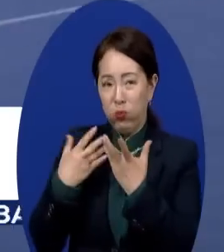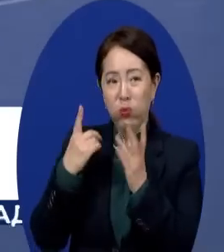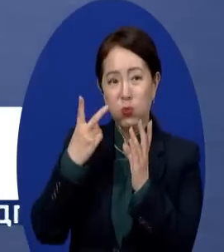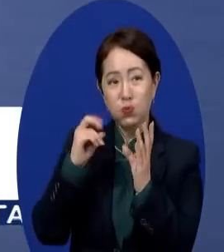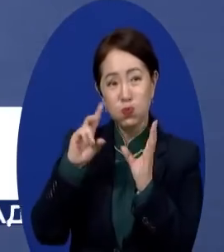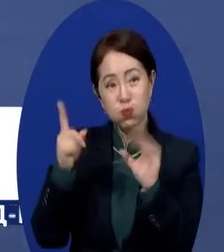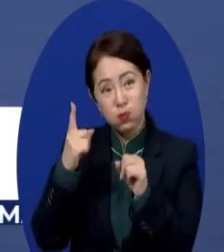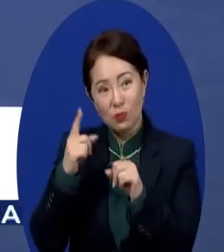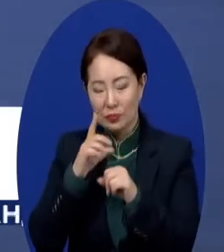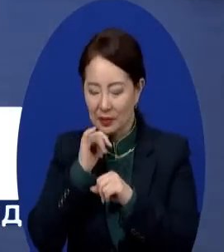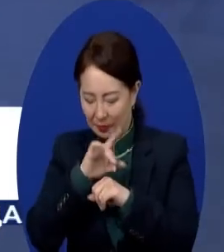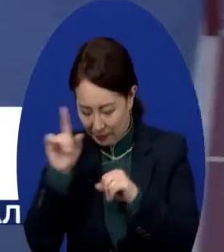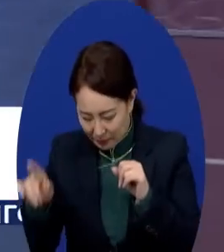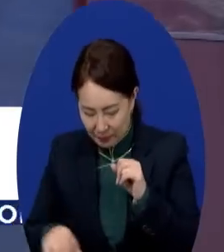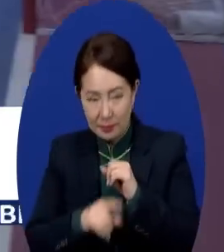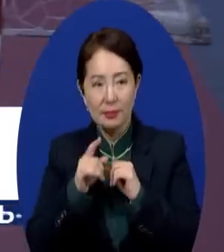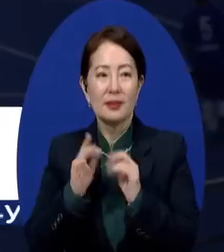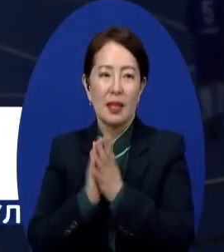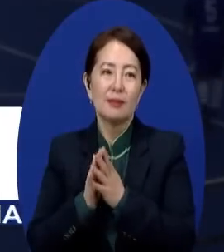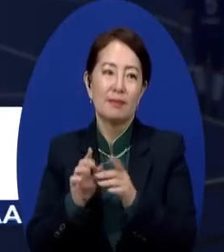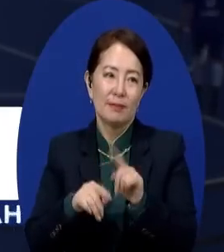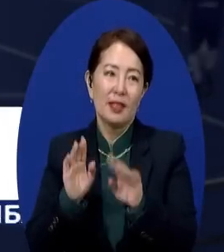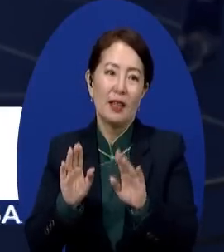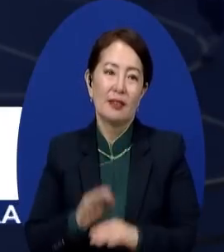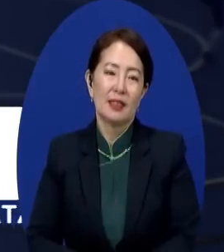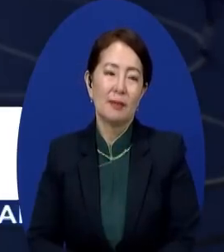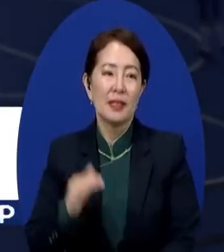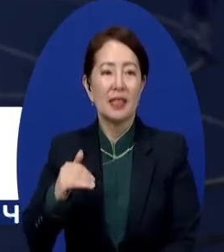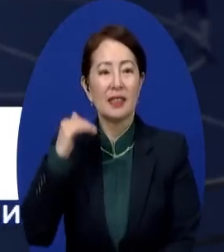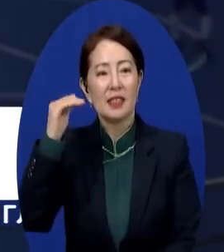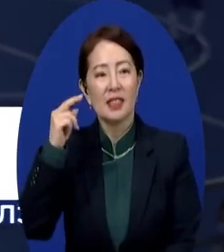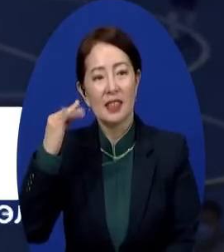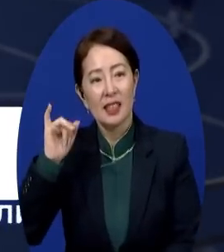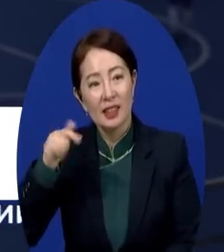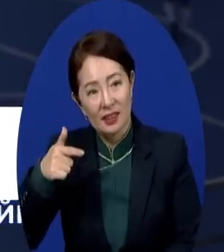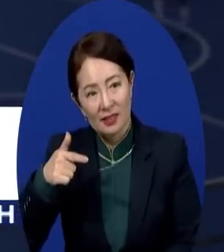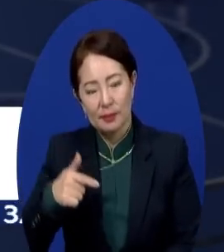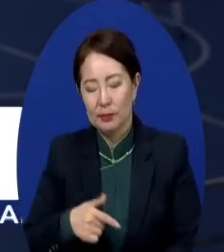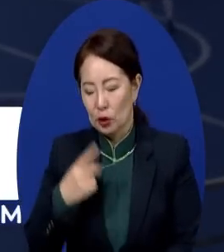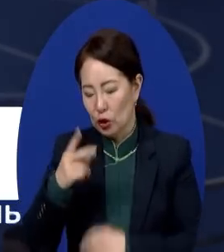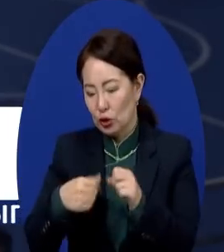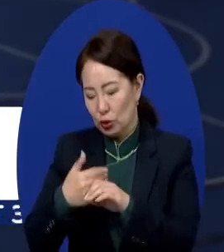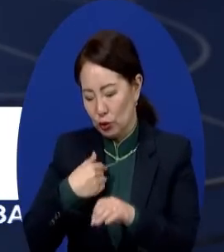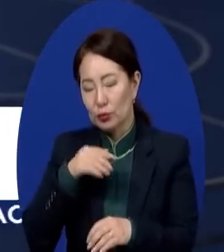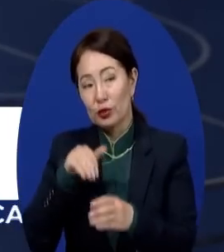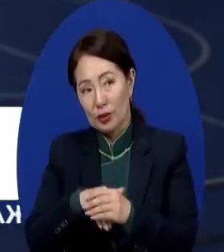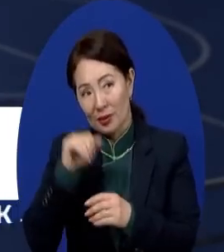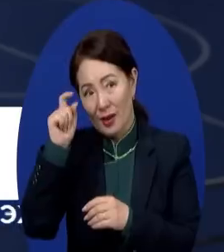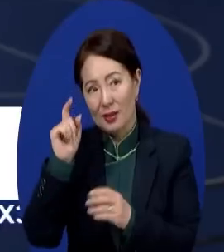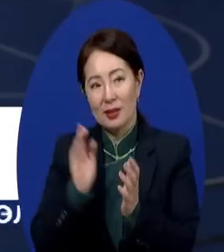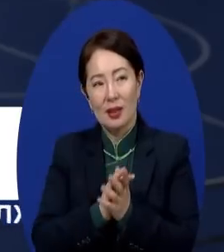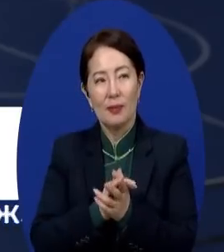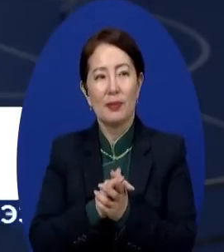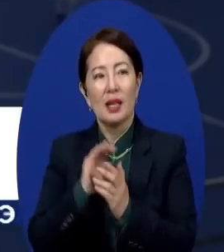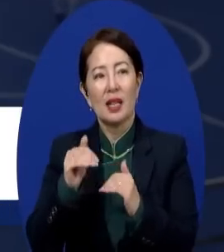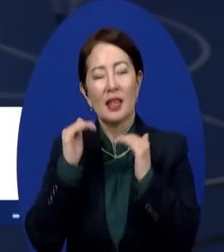хойш. 11 настайгаас хойш одоо өдний хүртэл хамт тоглож явж байна. Одоо ингээд дээдлэгт бас дээдлэг рүү 2 жил өмнө орж тоглосон шиг сайхан нартайгаа. Тэгээ одоо